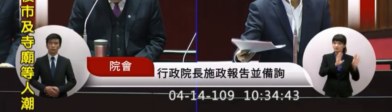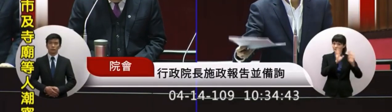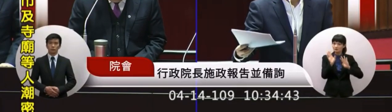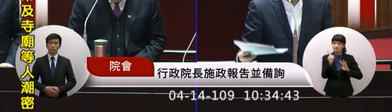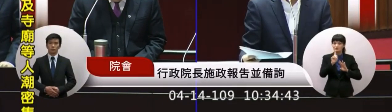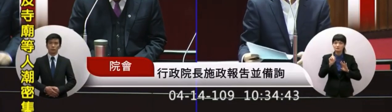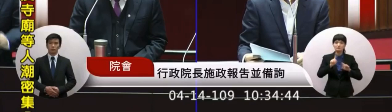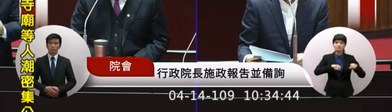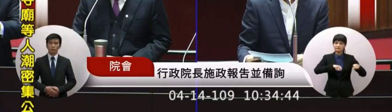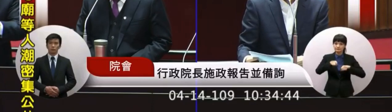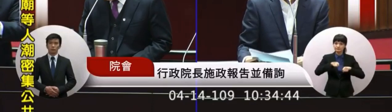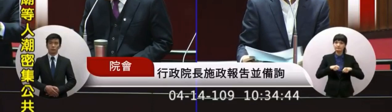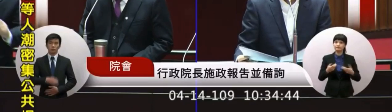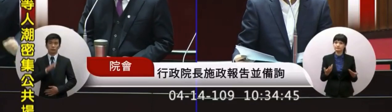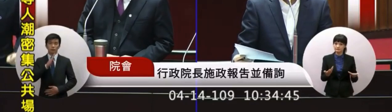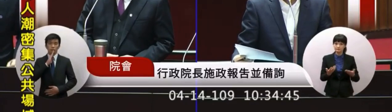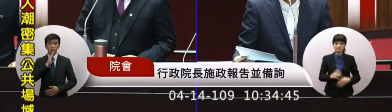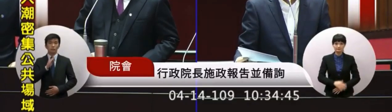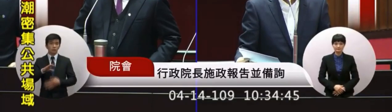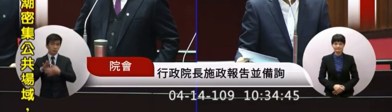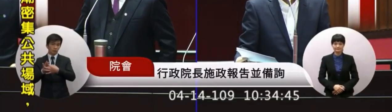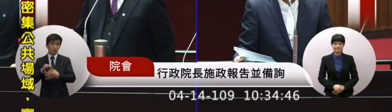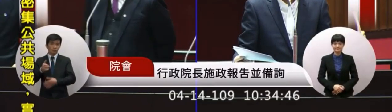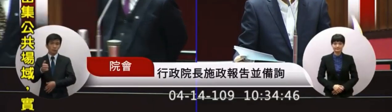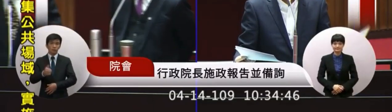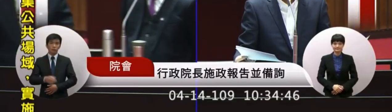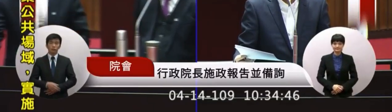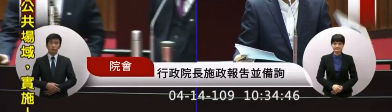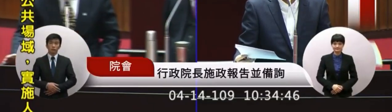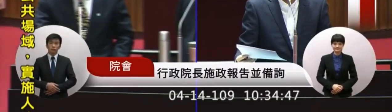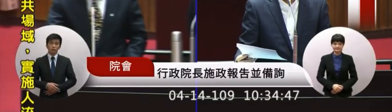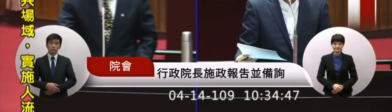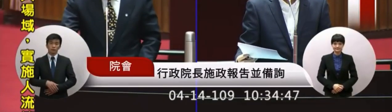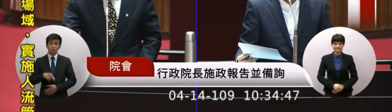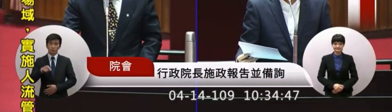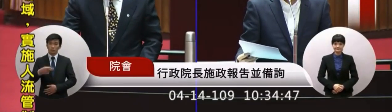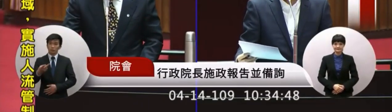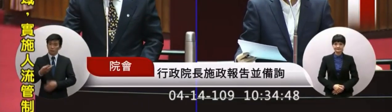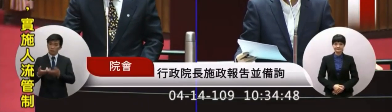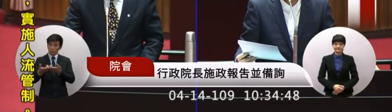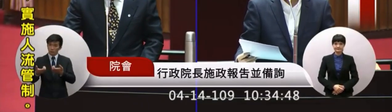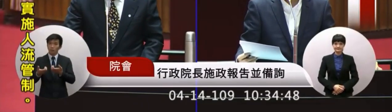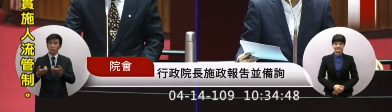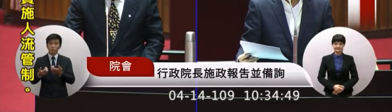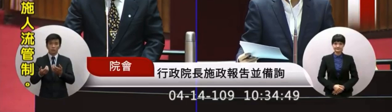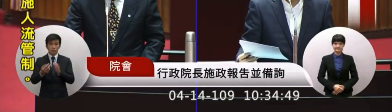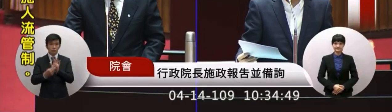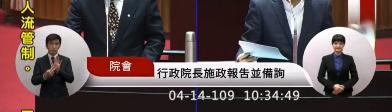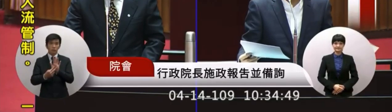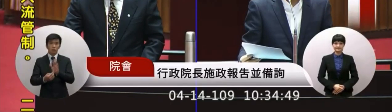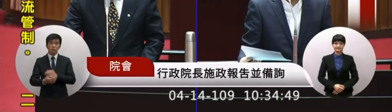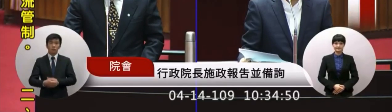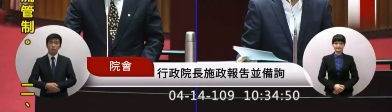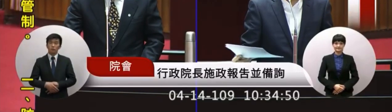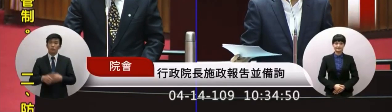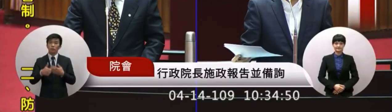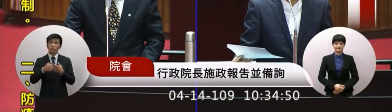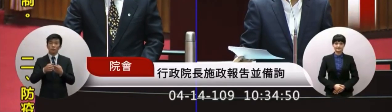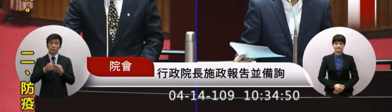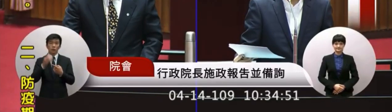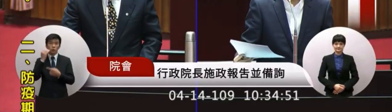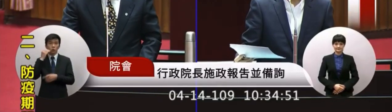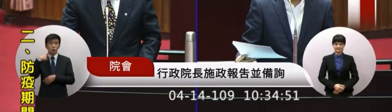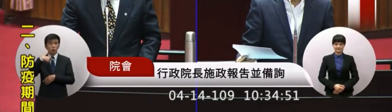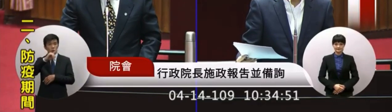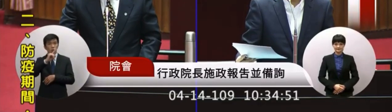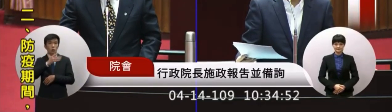应对是什么？ 是谢委员的关心，我想这两个是一个不分开的例子了哈。第一个是他是去参加旅游，